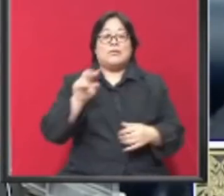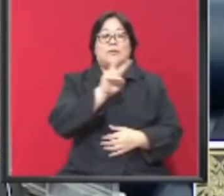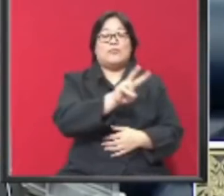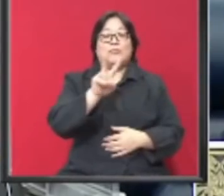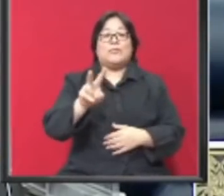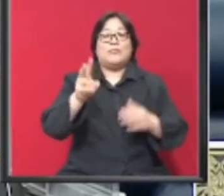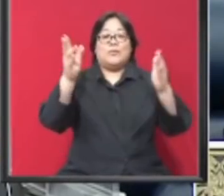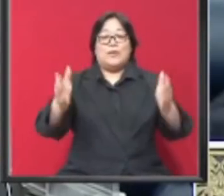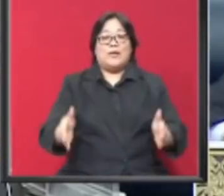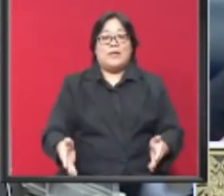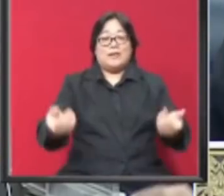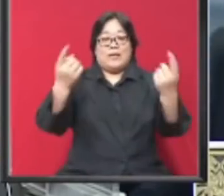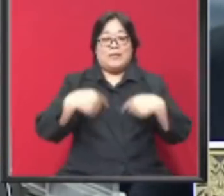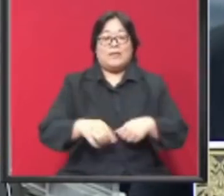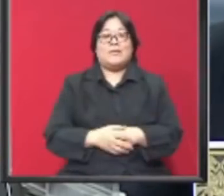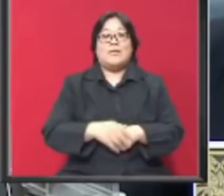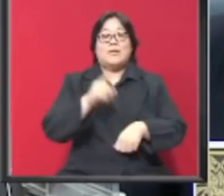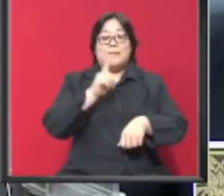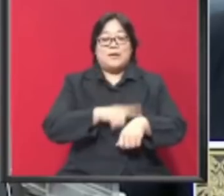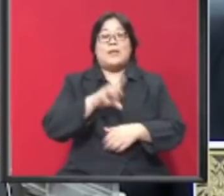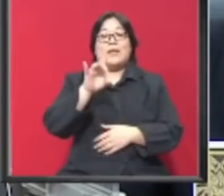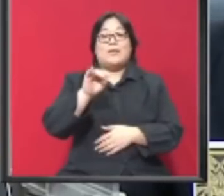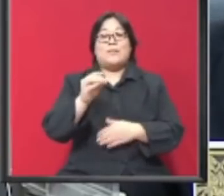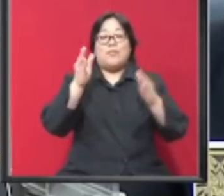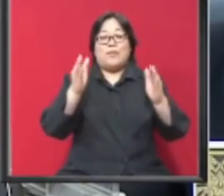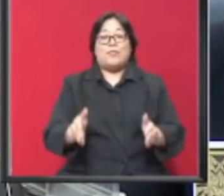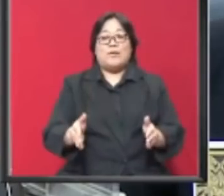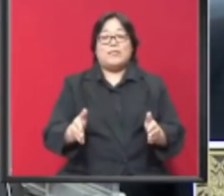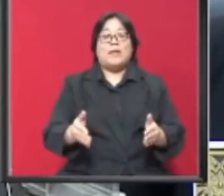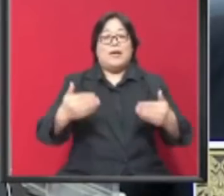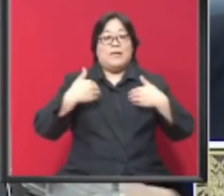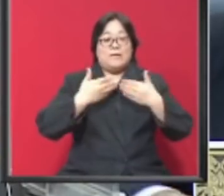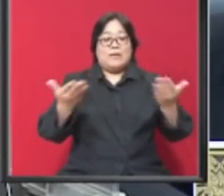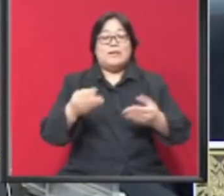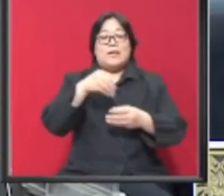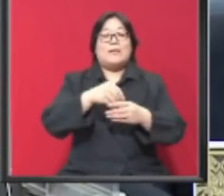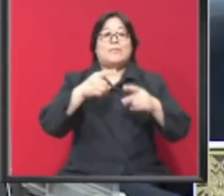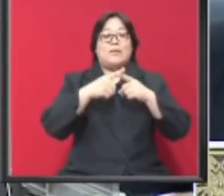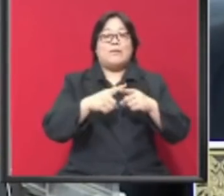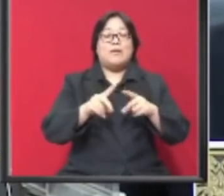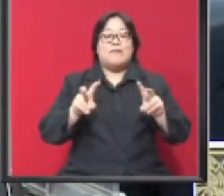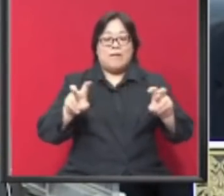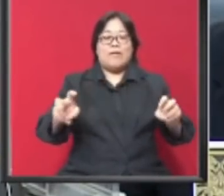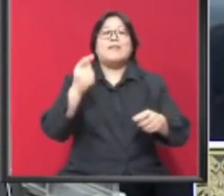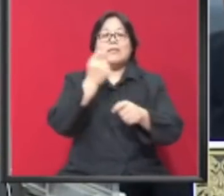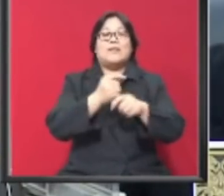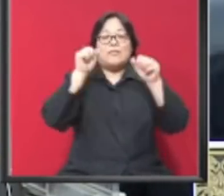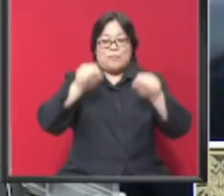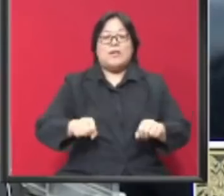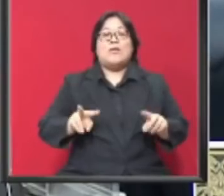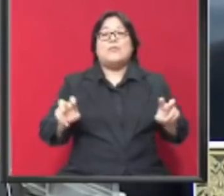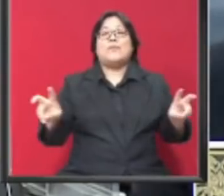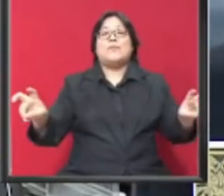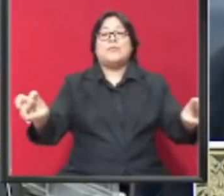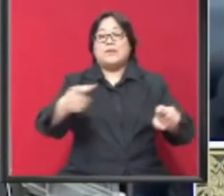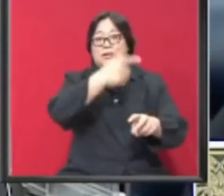222 Adel semasa 80 ahli berada dalam dewan pun beres dapat melompat